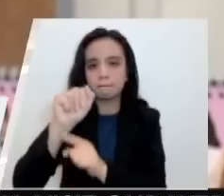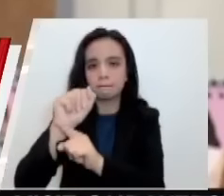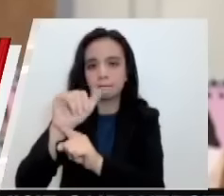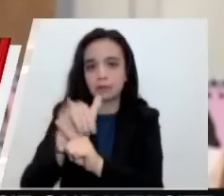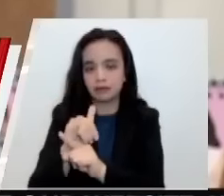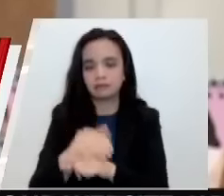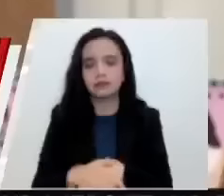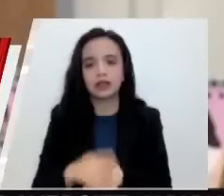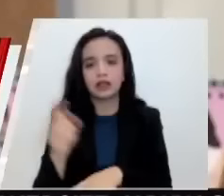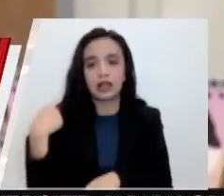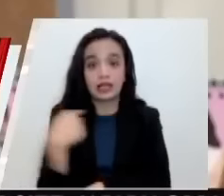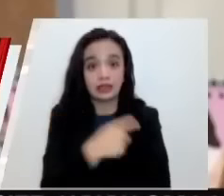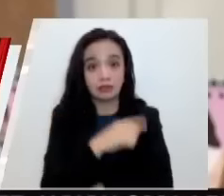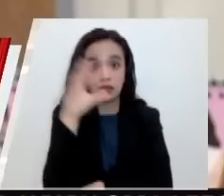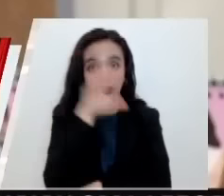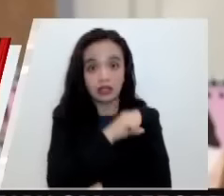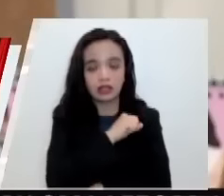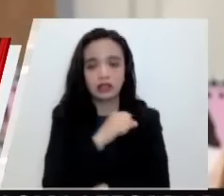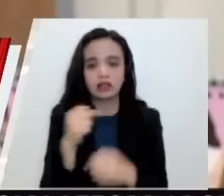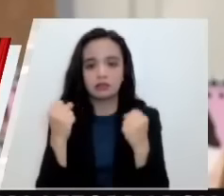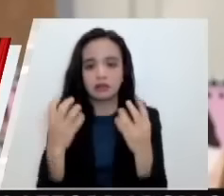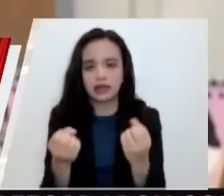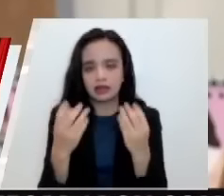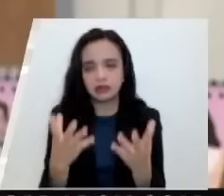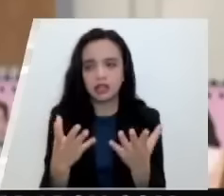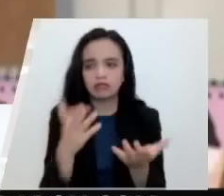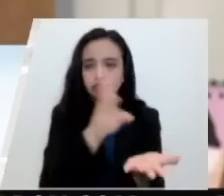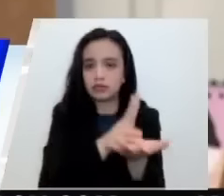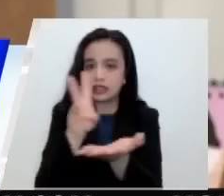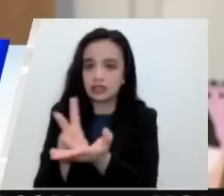maraming areas ang maaaring